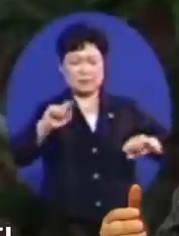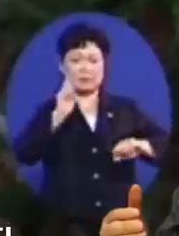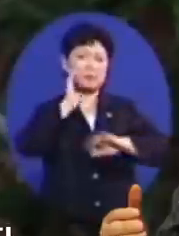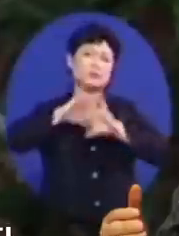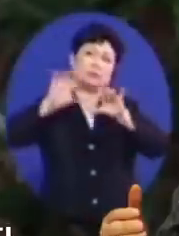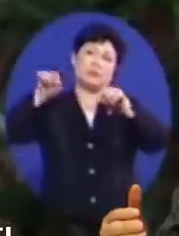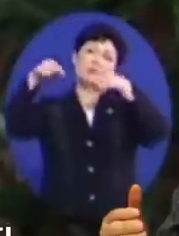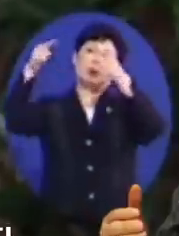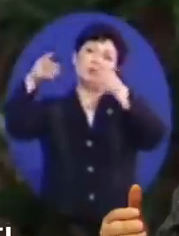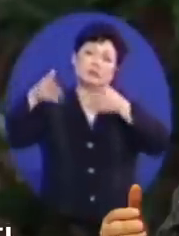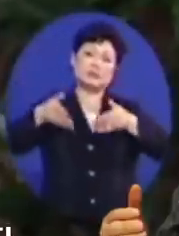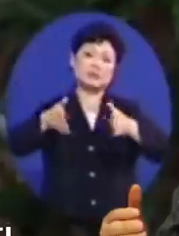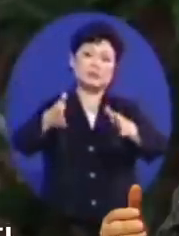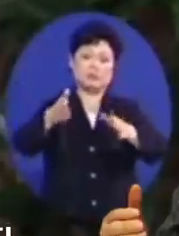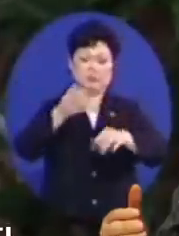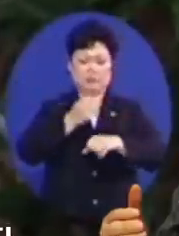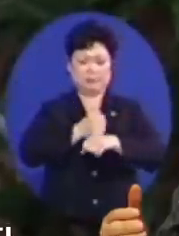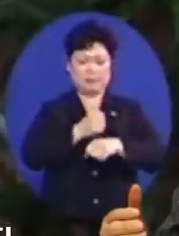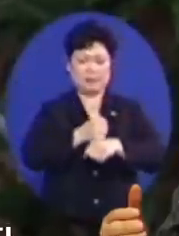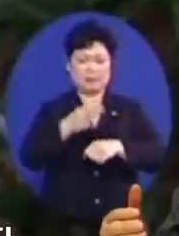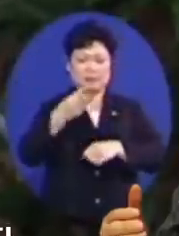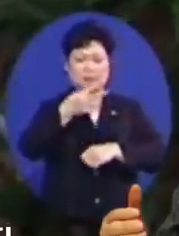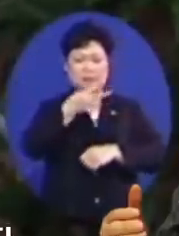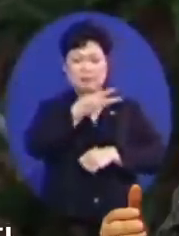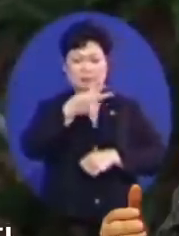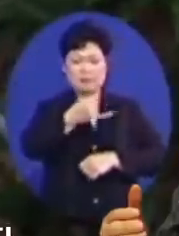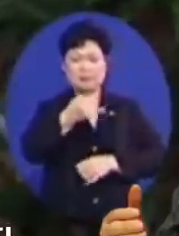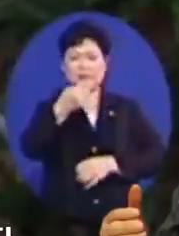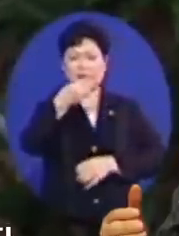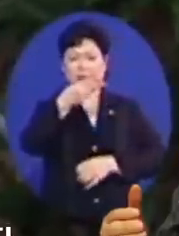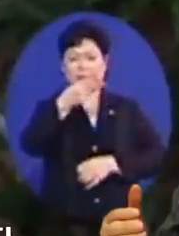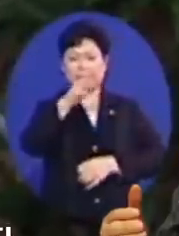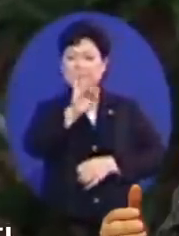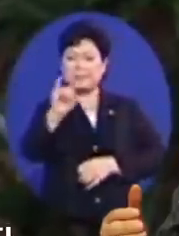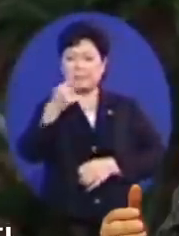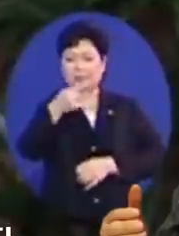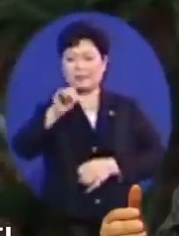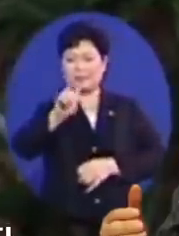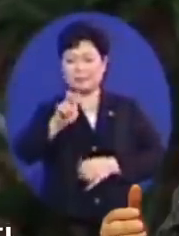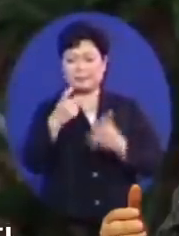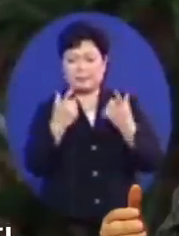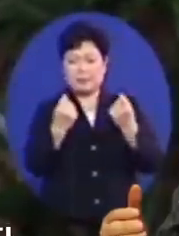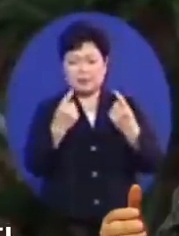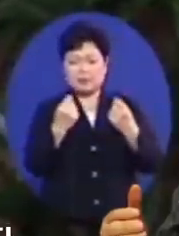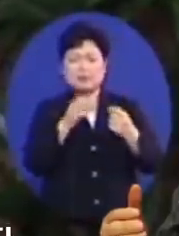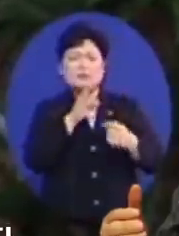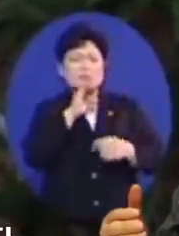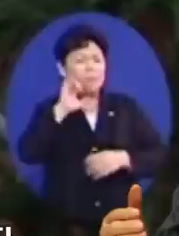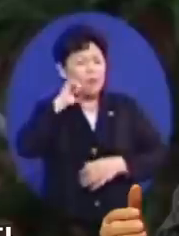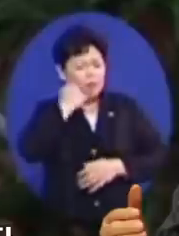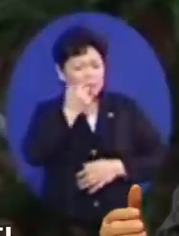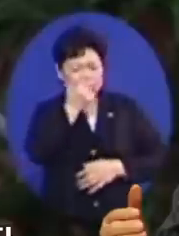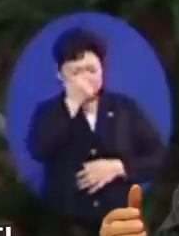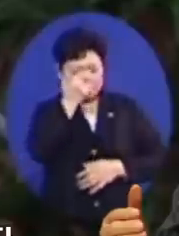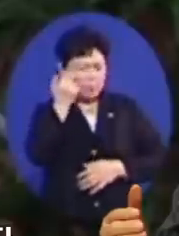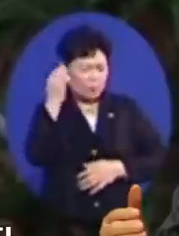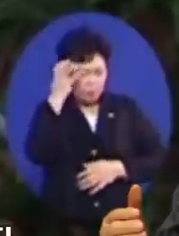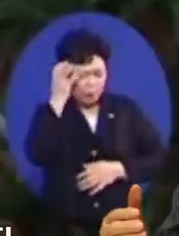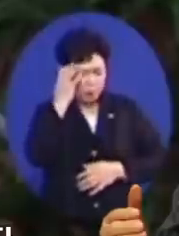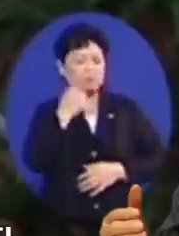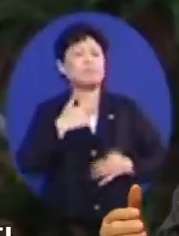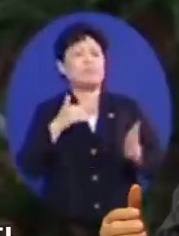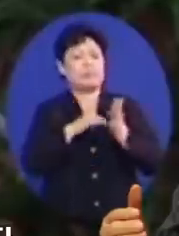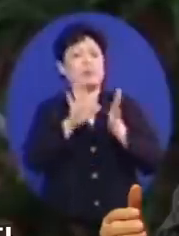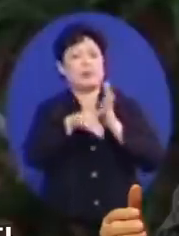길입니다. 근데 우리도 루비딤과 같은 우리 삶 속에 어려운 고비를 당할 때가 많습니다.